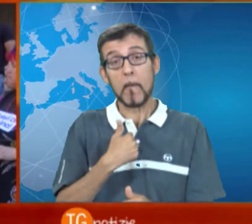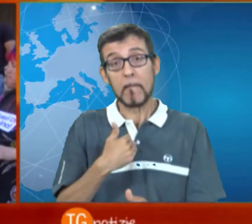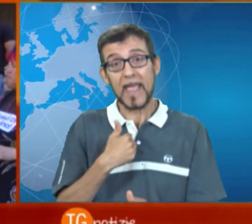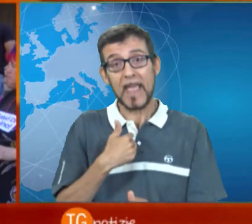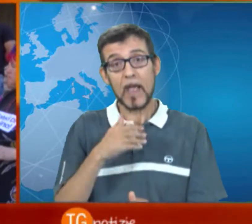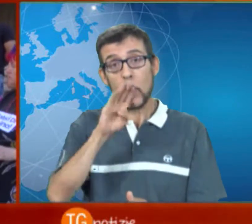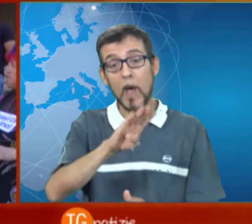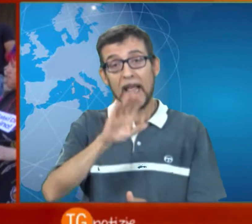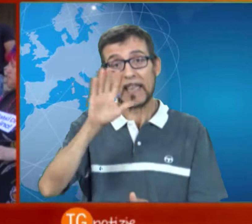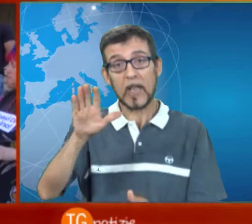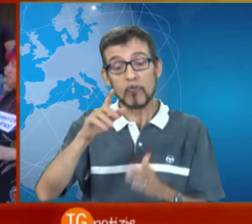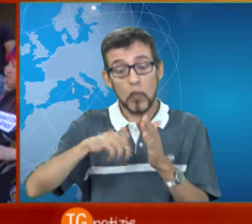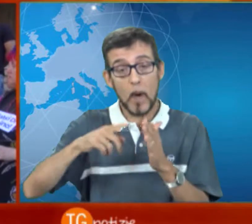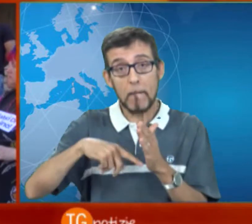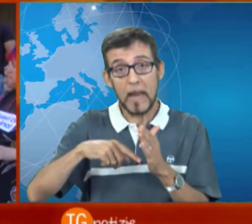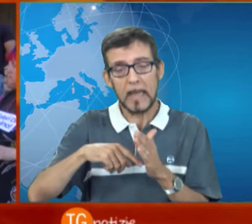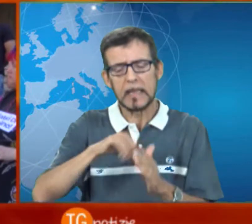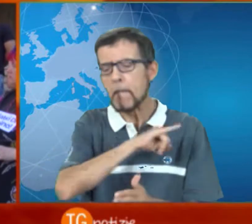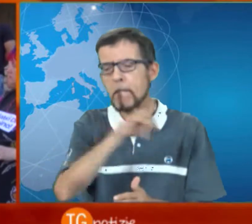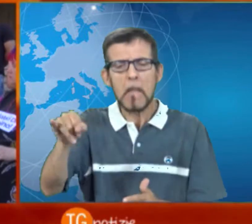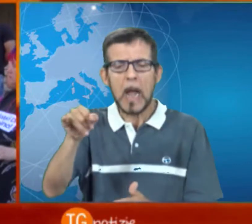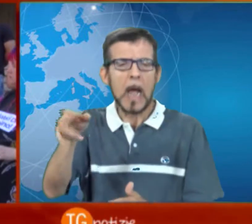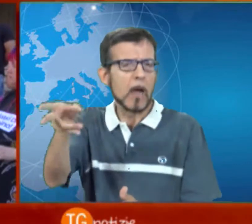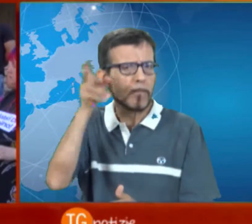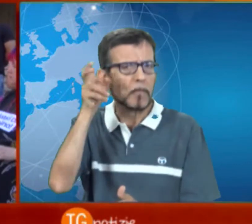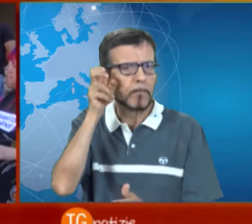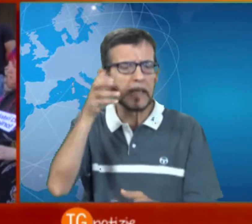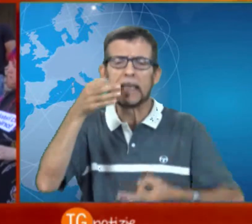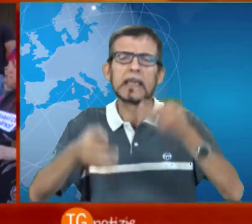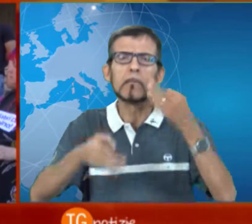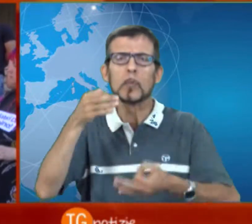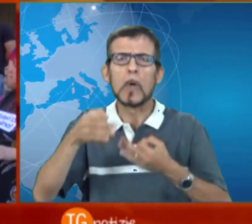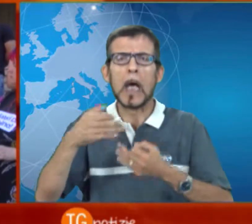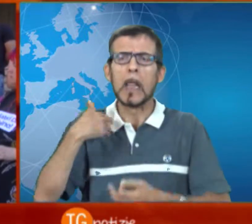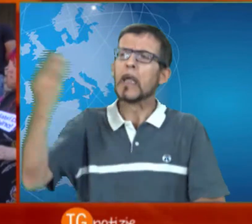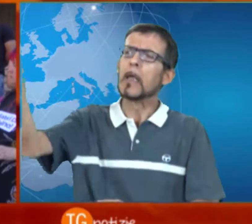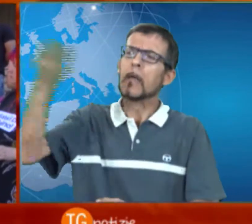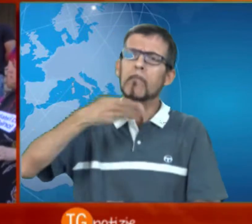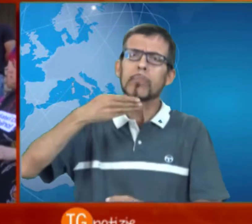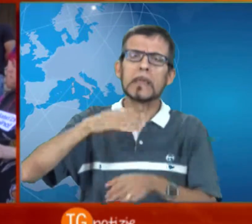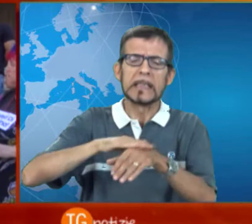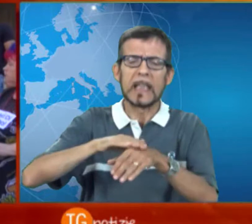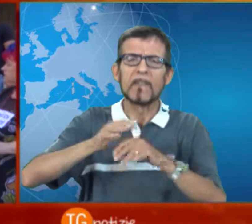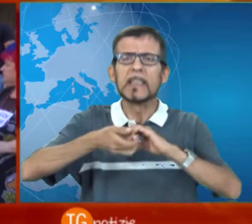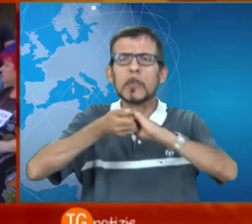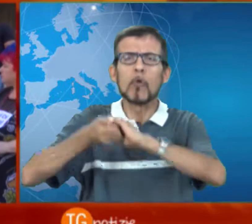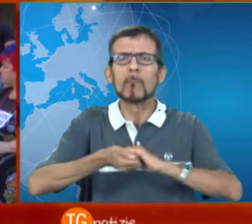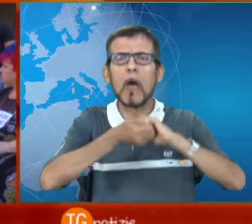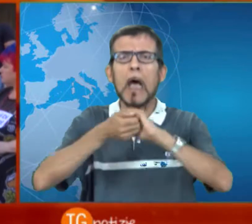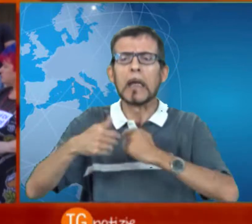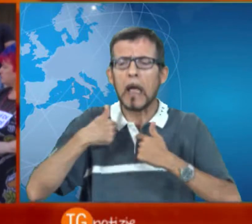non sono mai stata sentita da nessun tribunale, sono stata punita e giudicata dai servizi sociali.